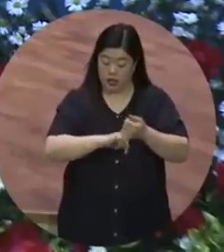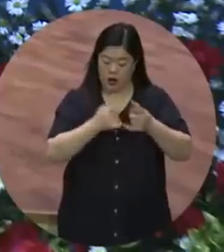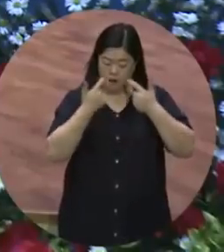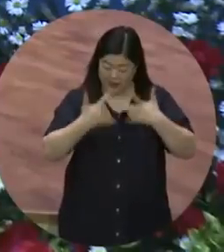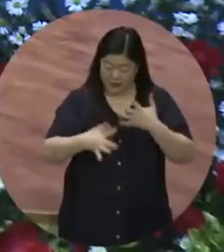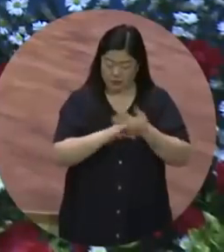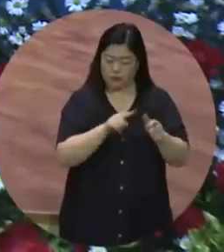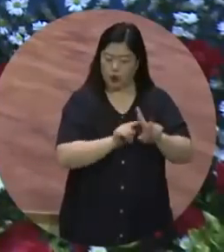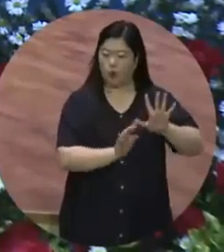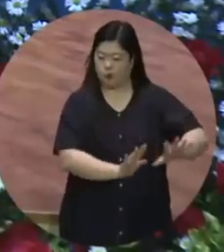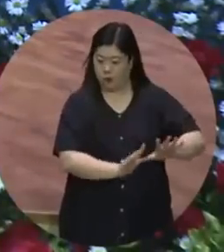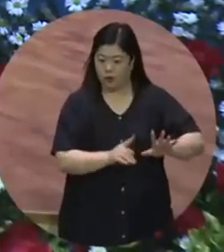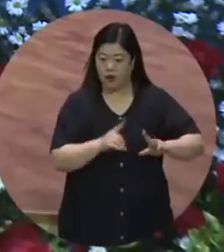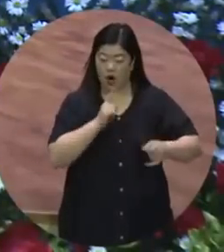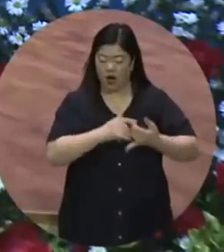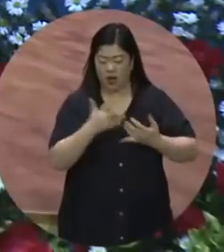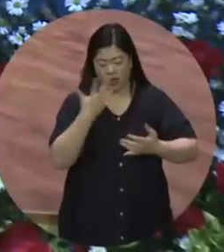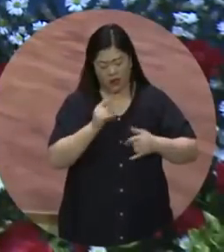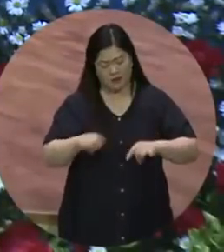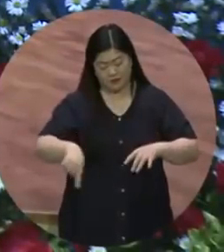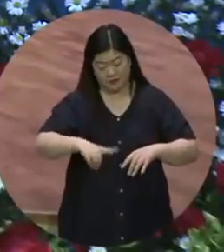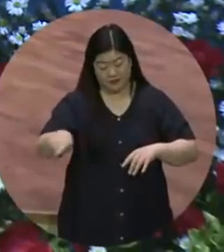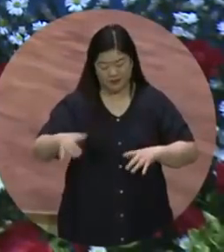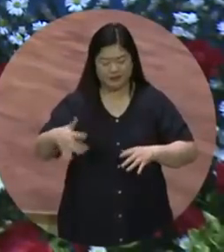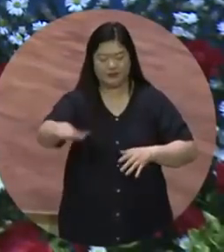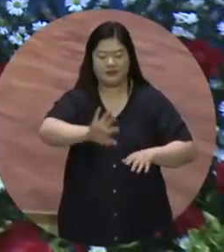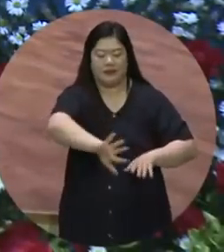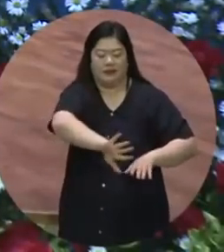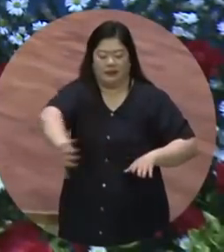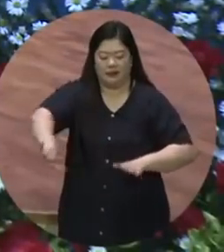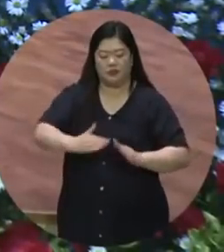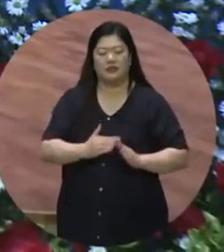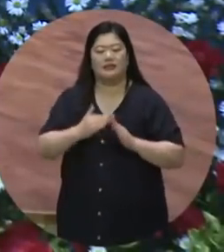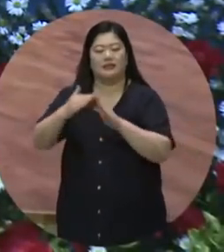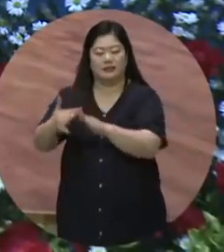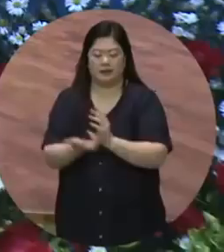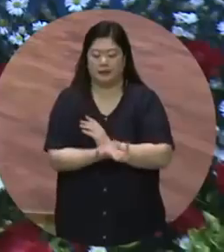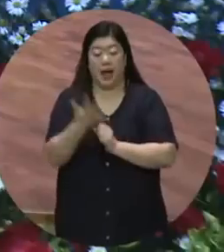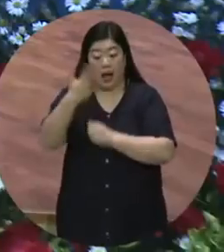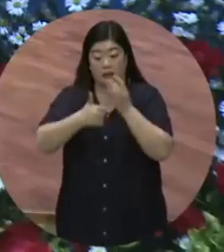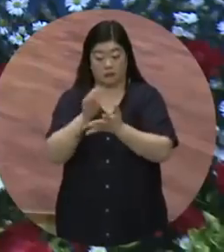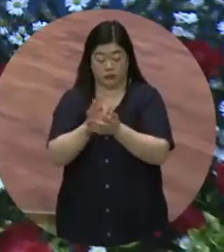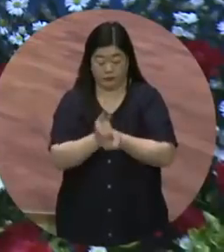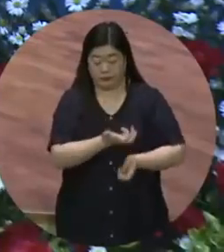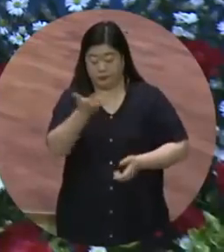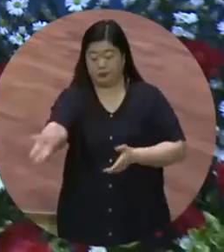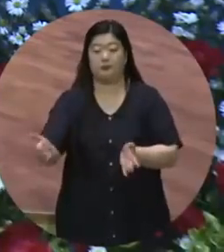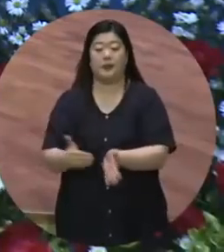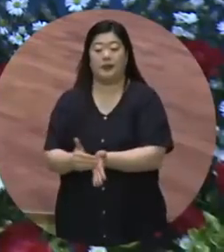해버렸어요. 성경에 보면 이삭만큼 누림의 삶을 산 사람이 없어요.